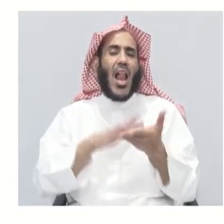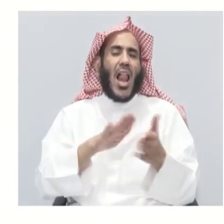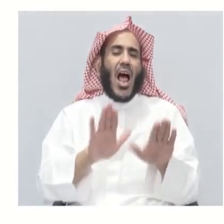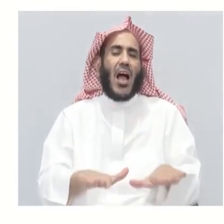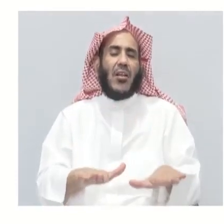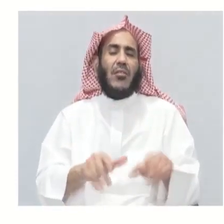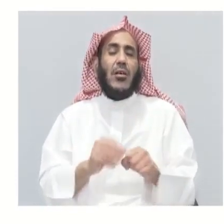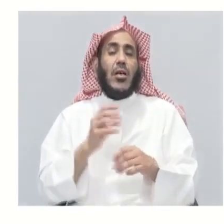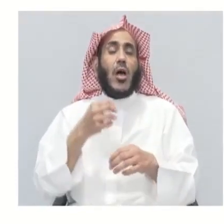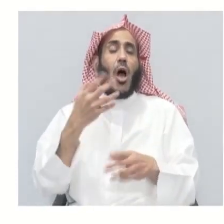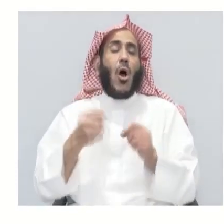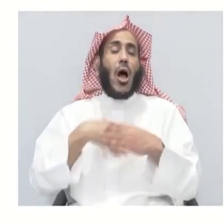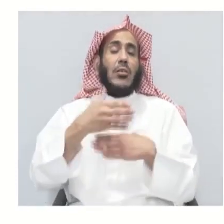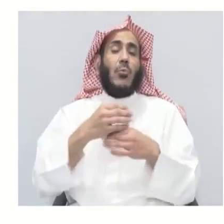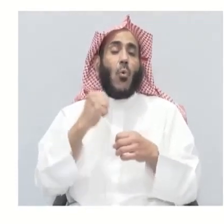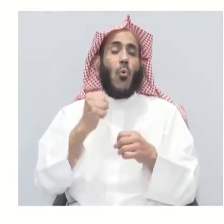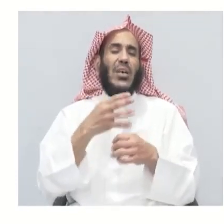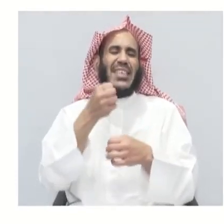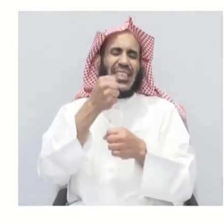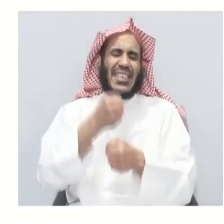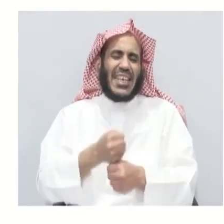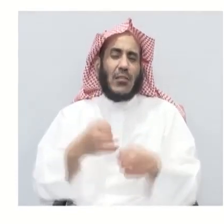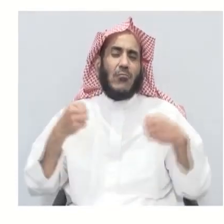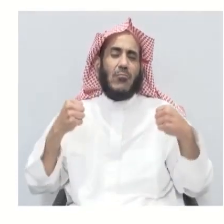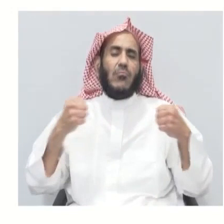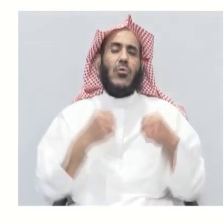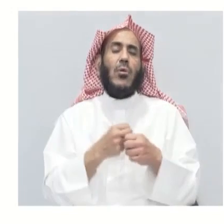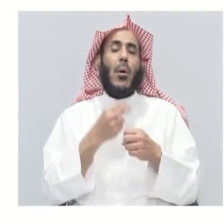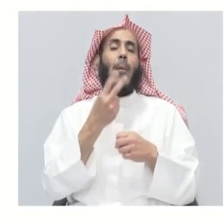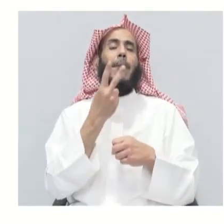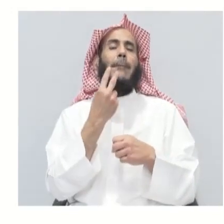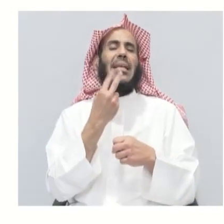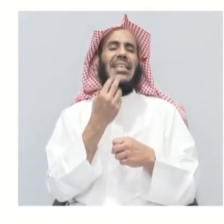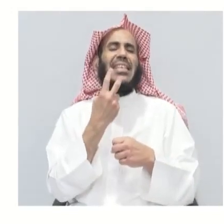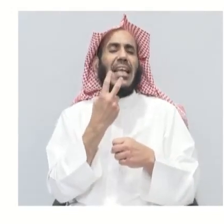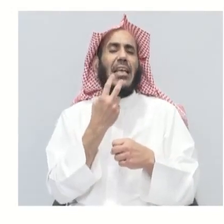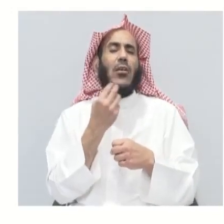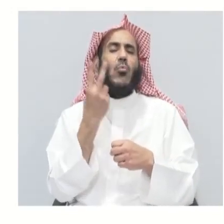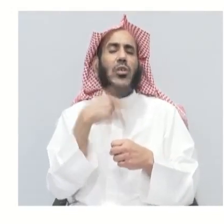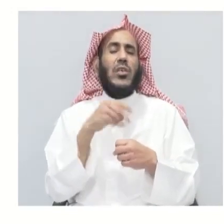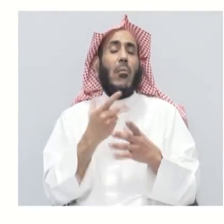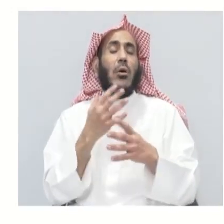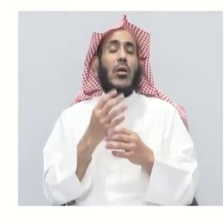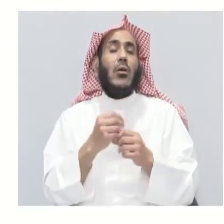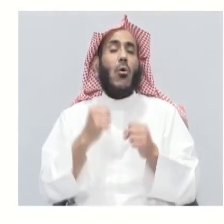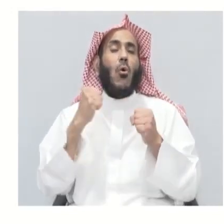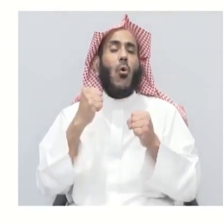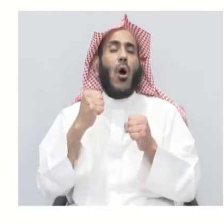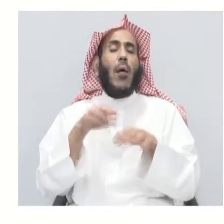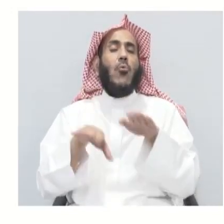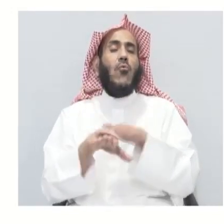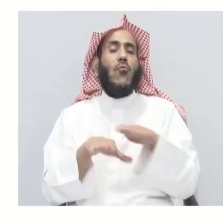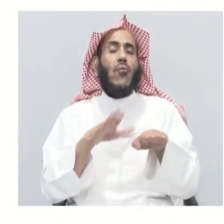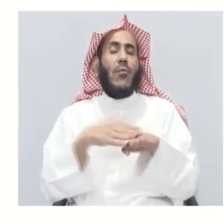اصبحت قوه الشد في حبل الارجوحه كم 220 فمقدار القوه العموديه في قدمي